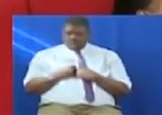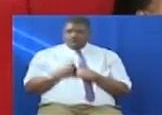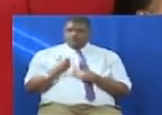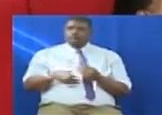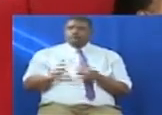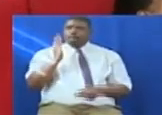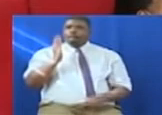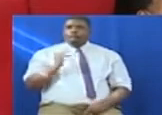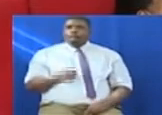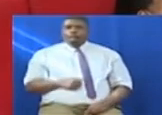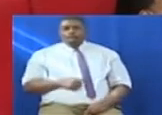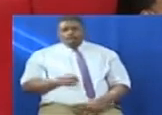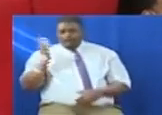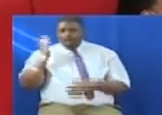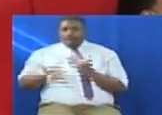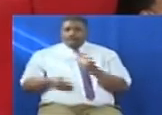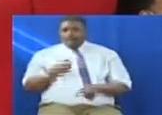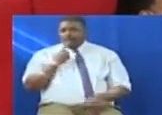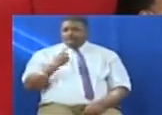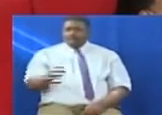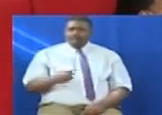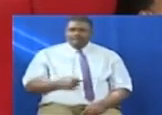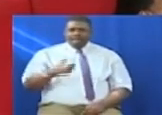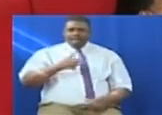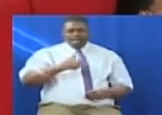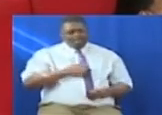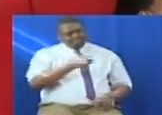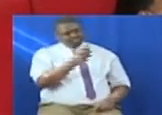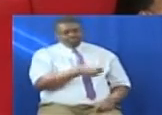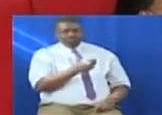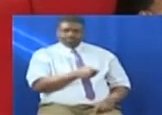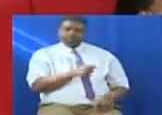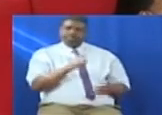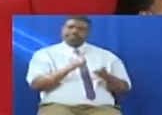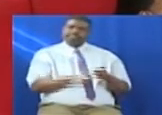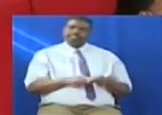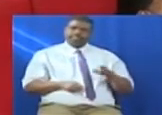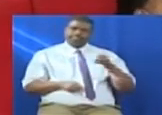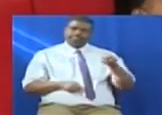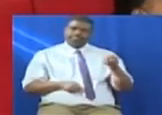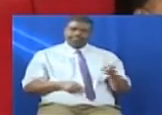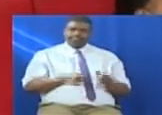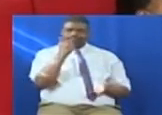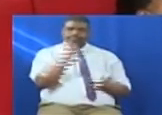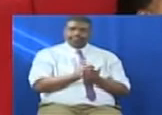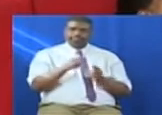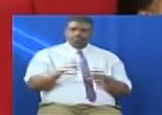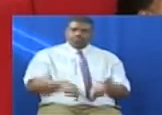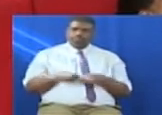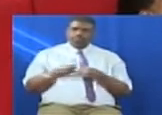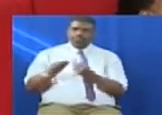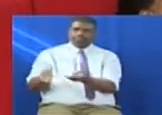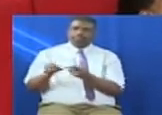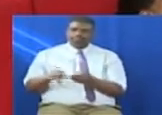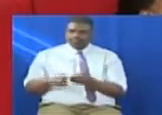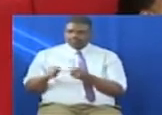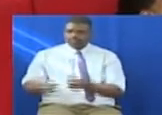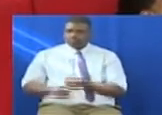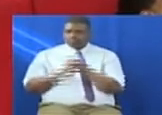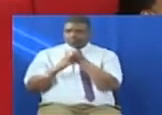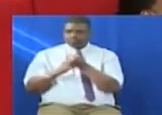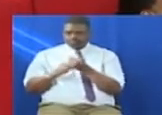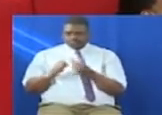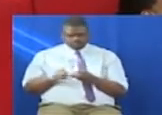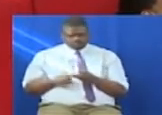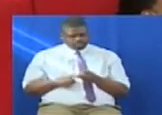kusema, na mimi nampongeza sana tena aliyeleta azimio hili, na liunga mkono.